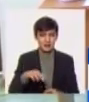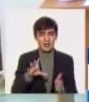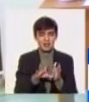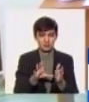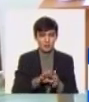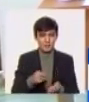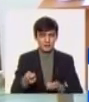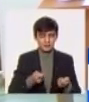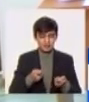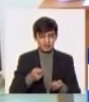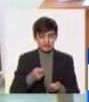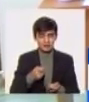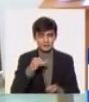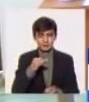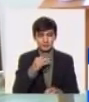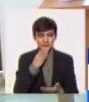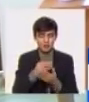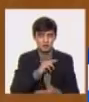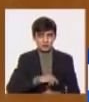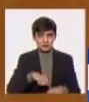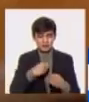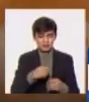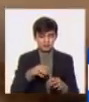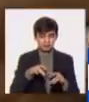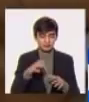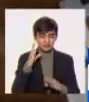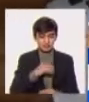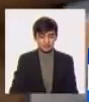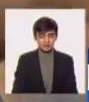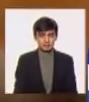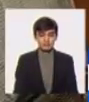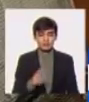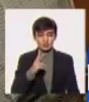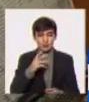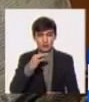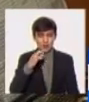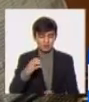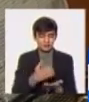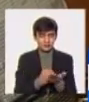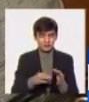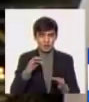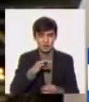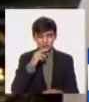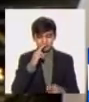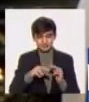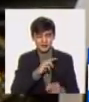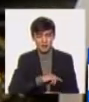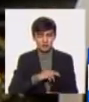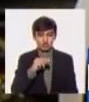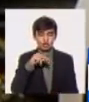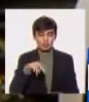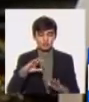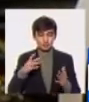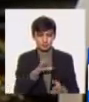правительства, через своих работодателей. Круг получателей госвыплаты из-за потери доходов во время ЧП